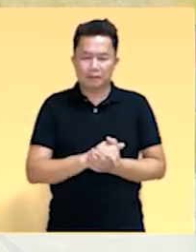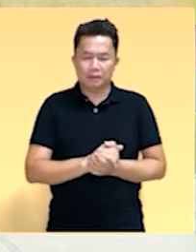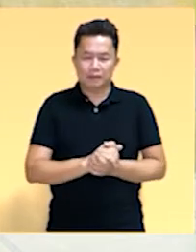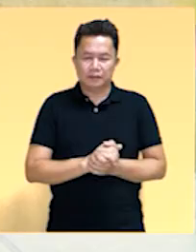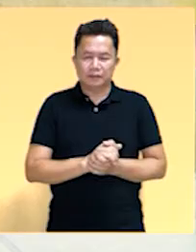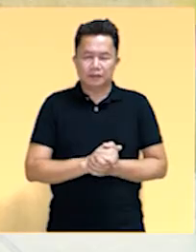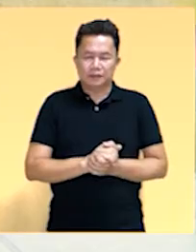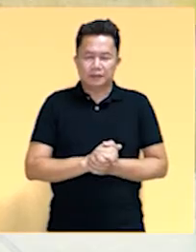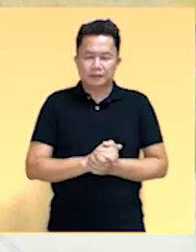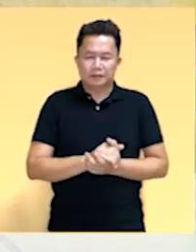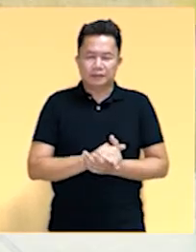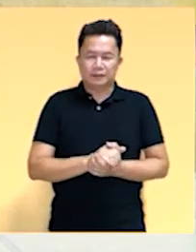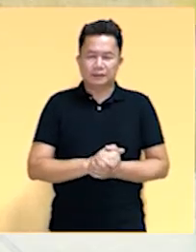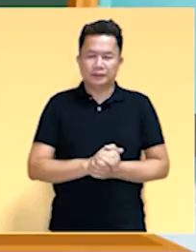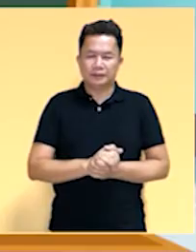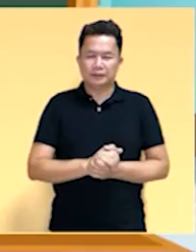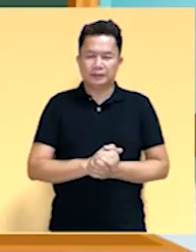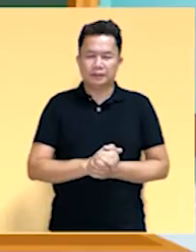Lina.